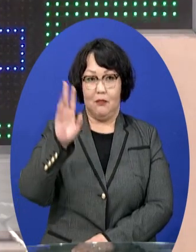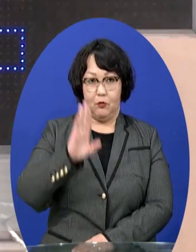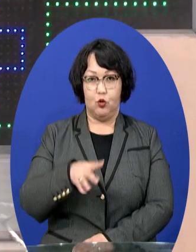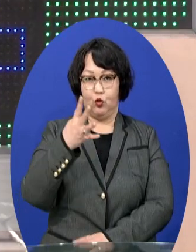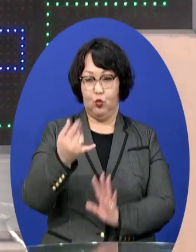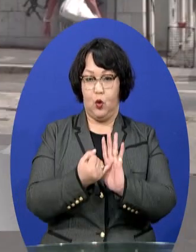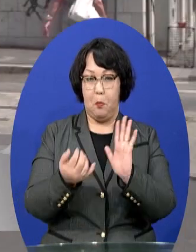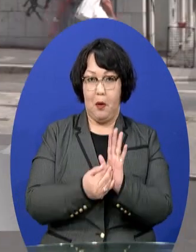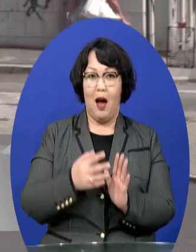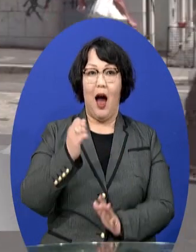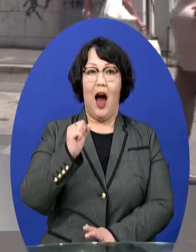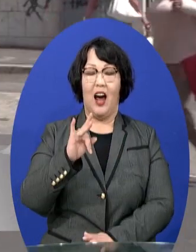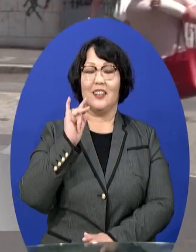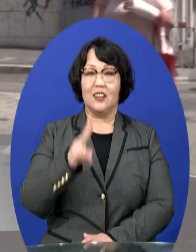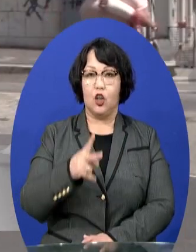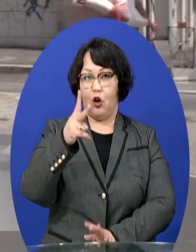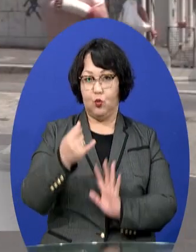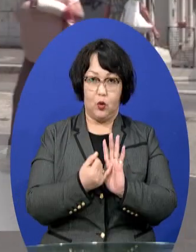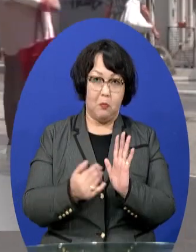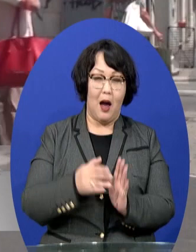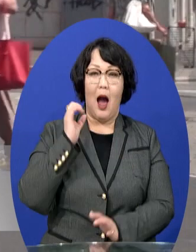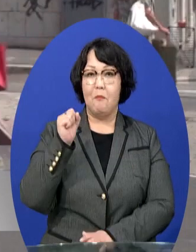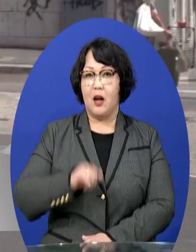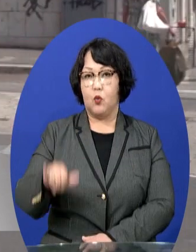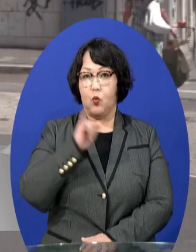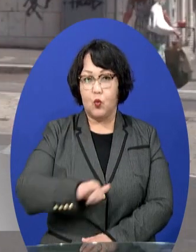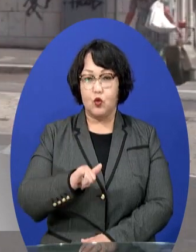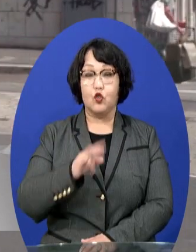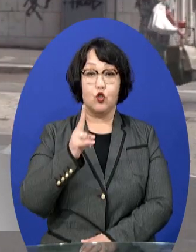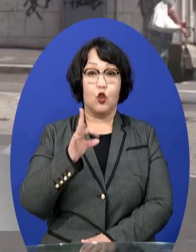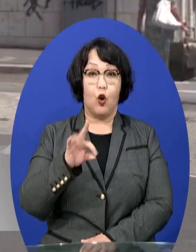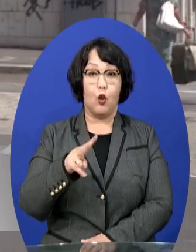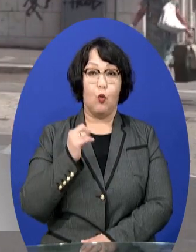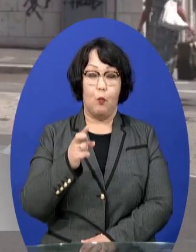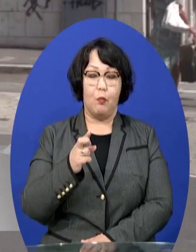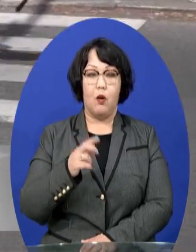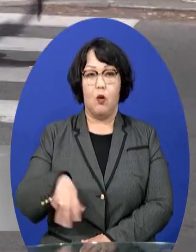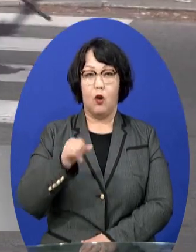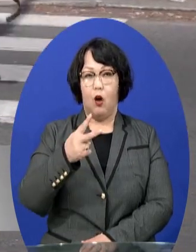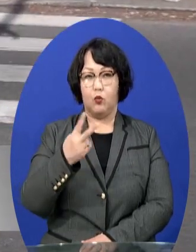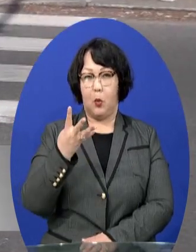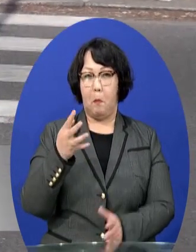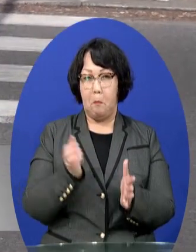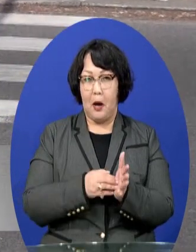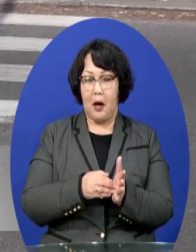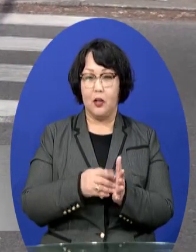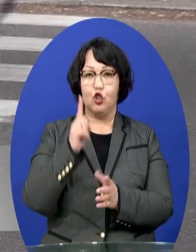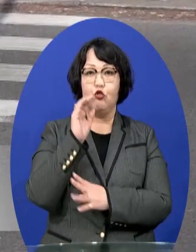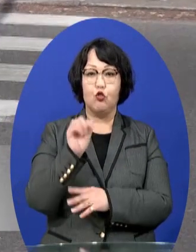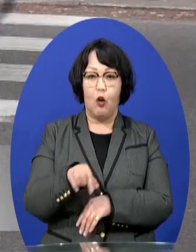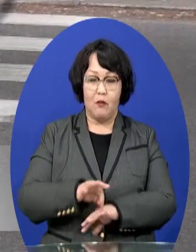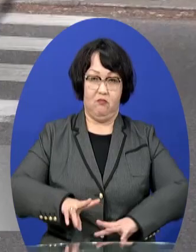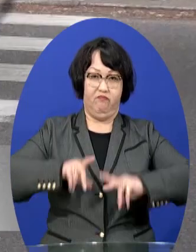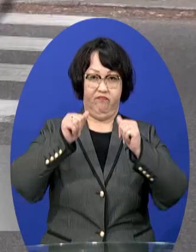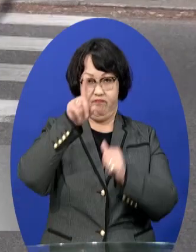гаруй, Аргентин 26,000 гаруй, Америк нэгдсэн улс болон Колумб зэрэг улсад 24,000 гаруй хүн нэг өдрийн дотор